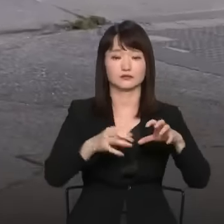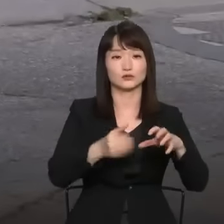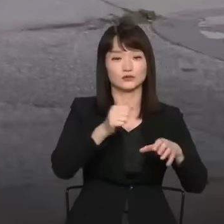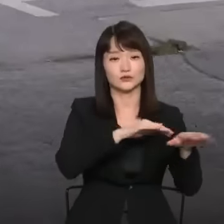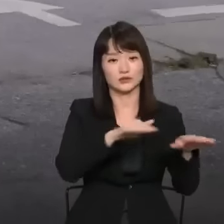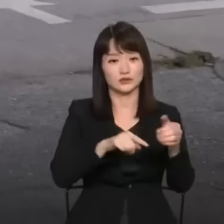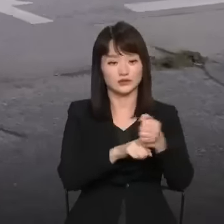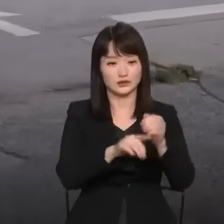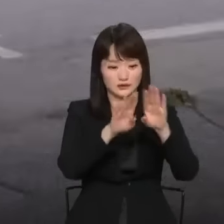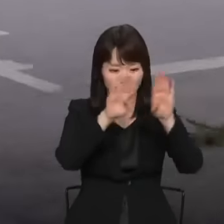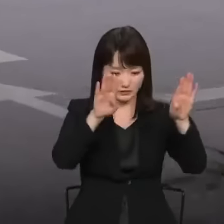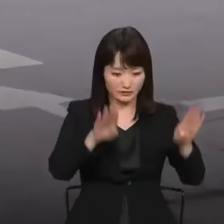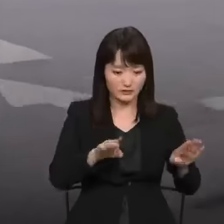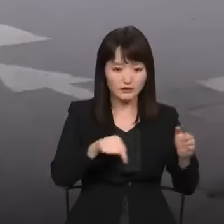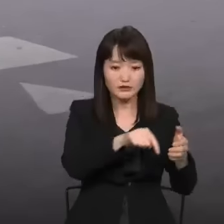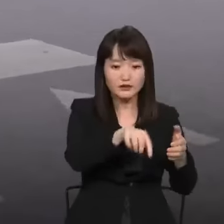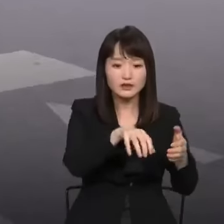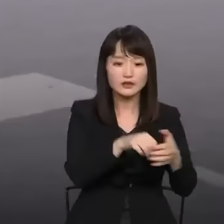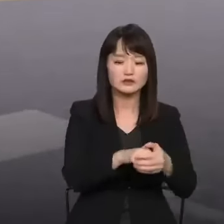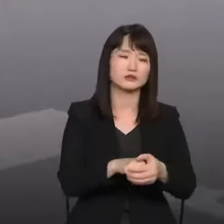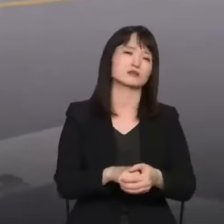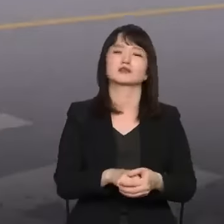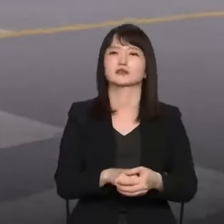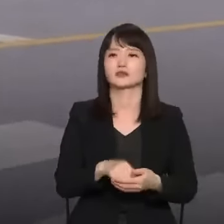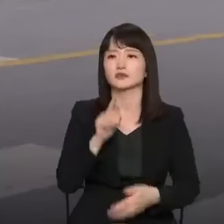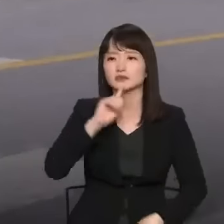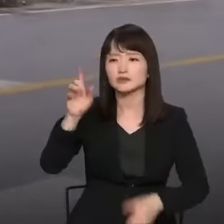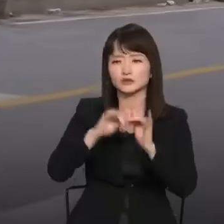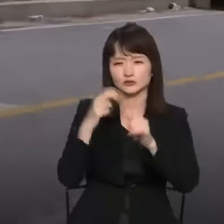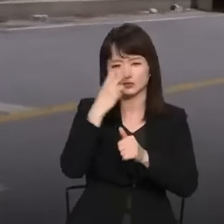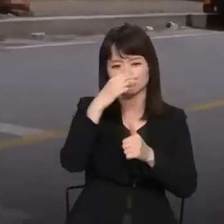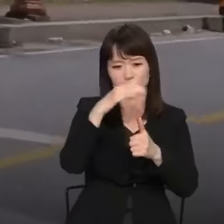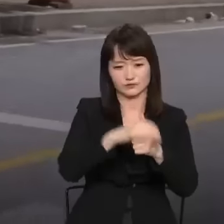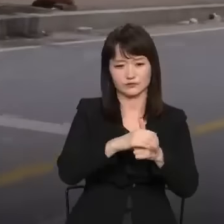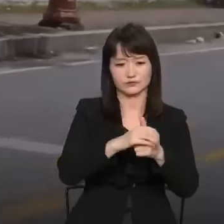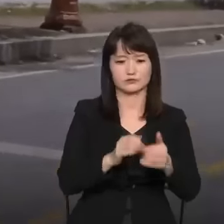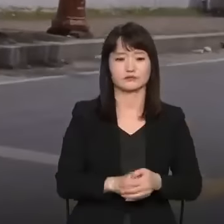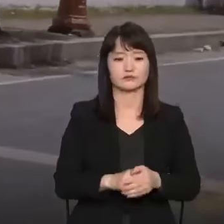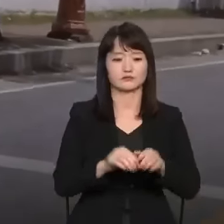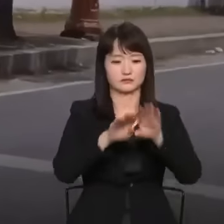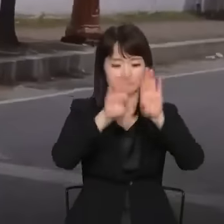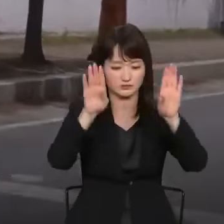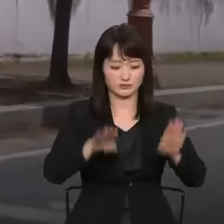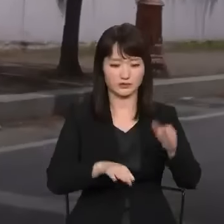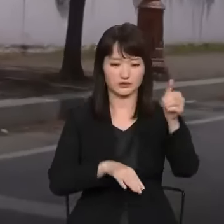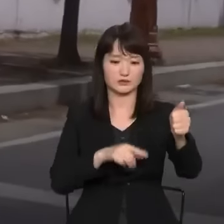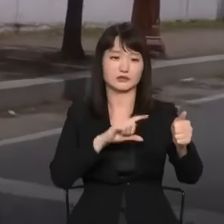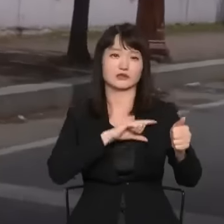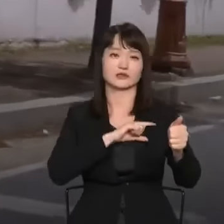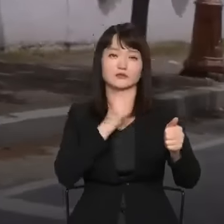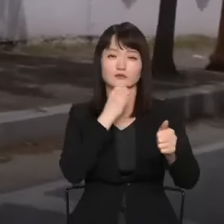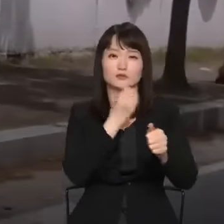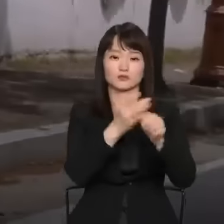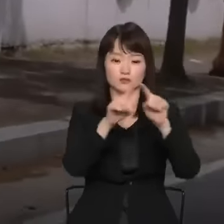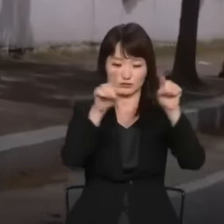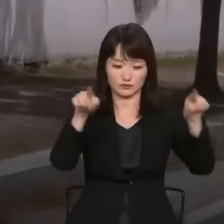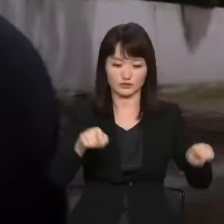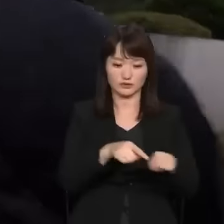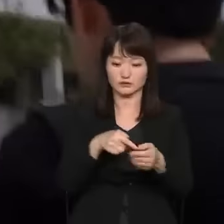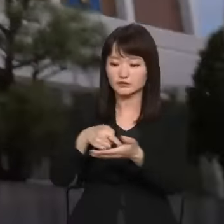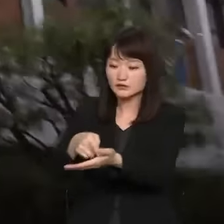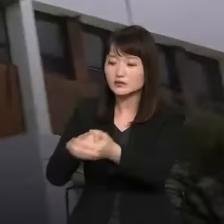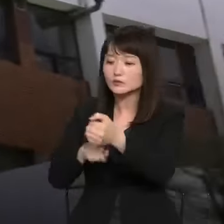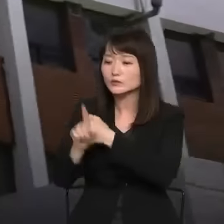국립해양과학관에서 직장 내 괴롭힘 신고자를 수사 의뢰했습니다. 아예 관장 이름으로 고발장까지 제출했는데 고발 이유를